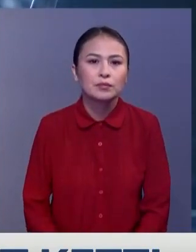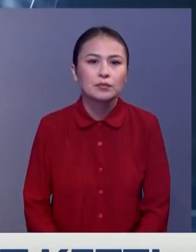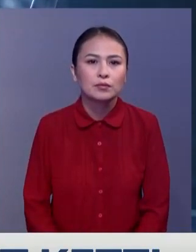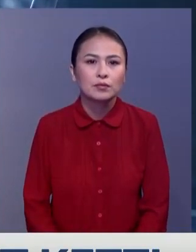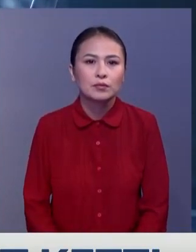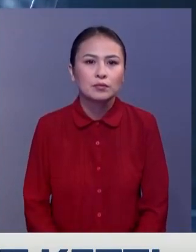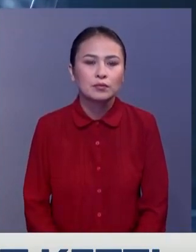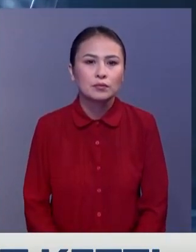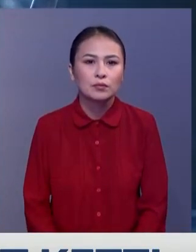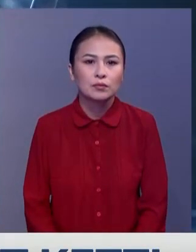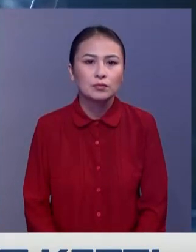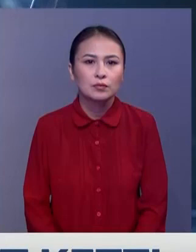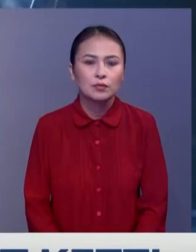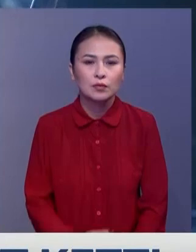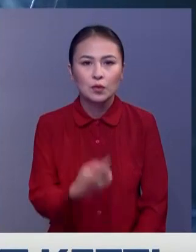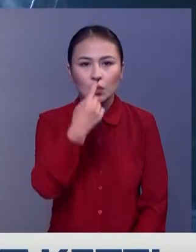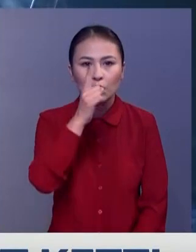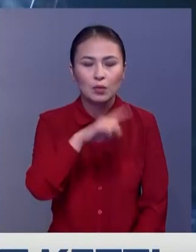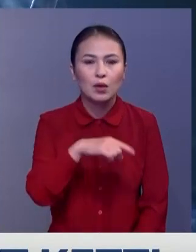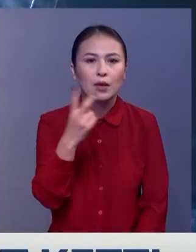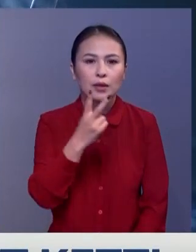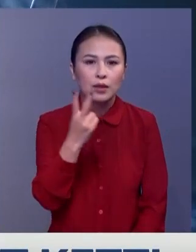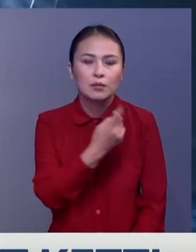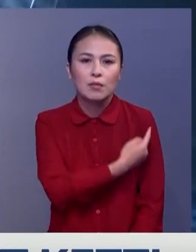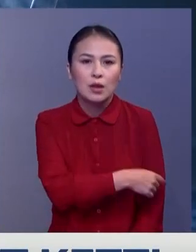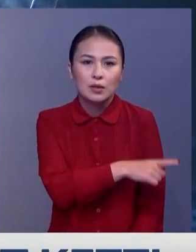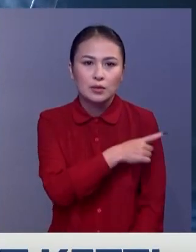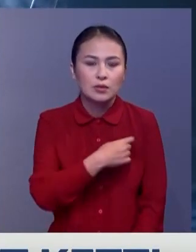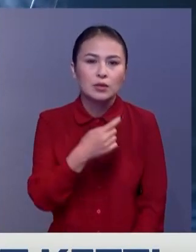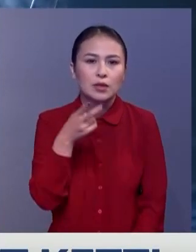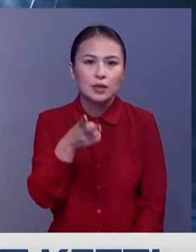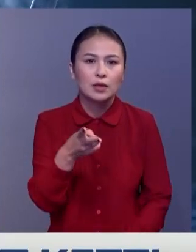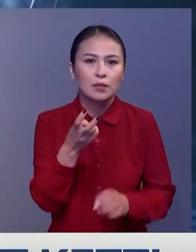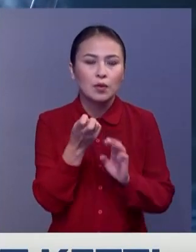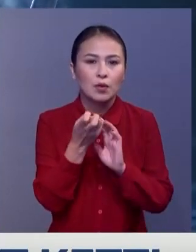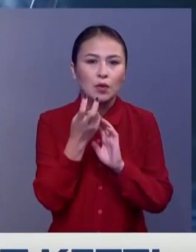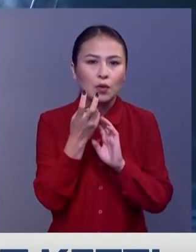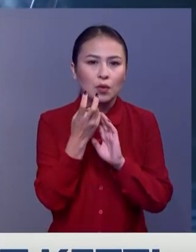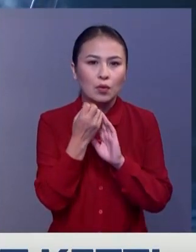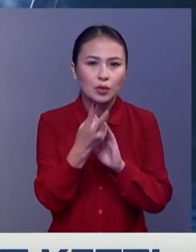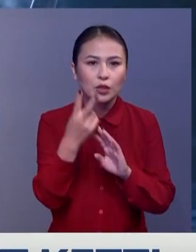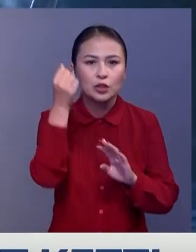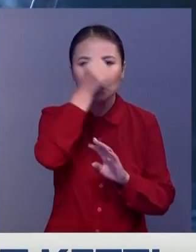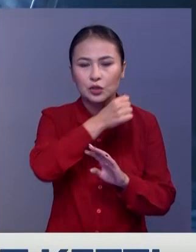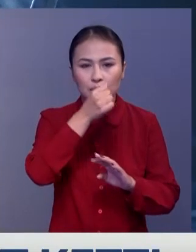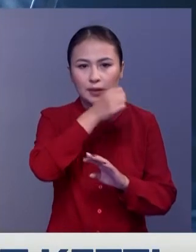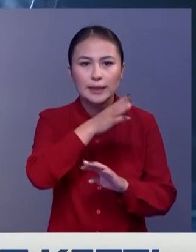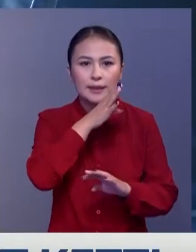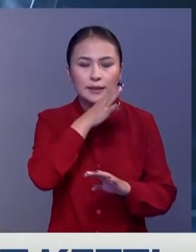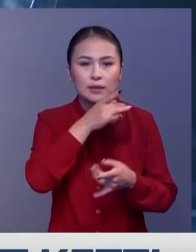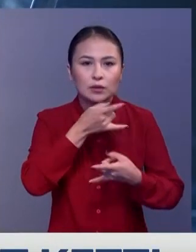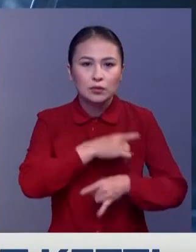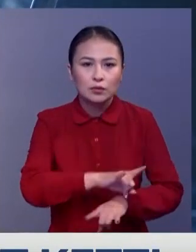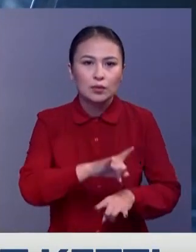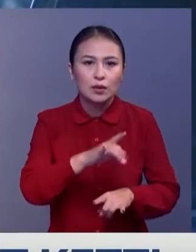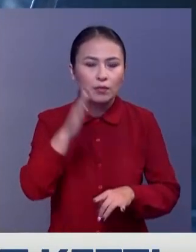бейінді қалалық нөмір 2 балалар ауруханасына 2012 жылы туылған қыз